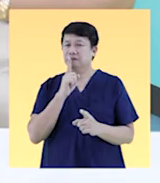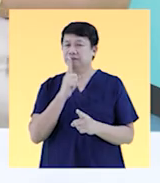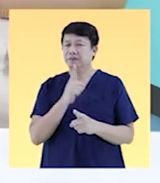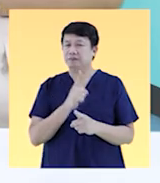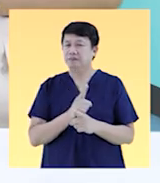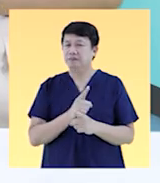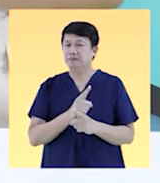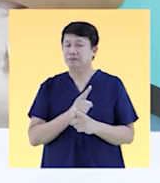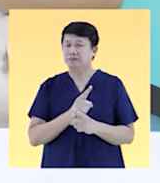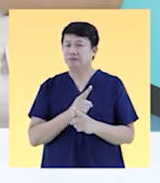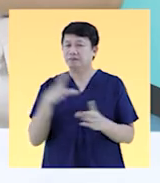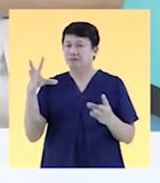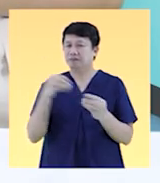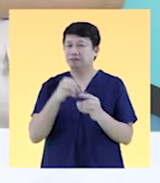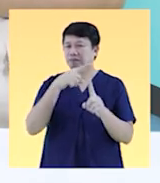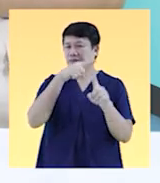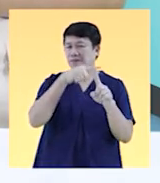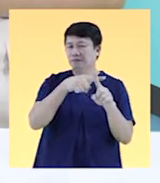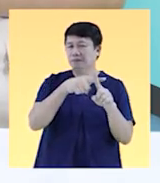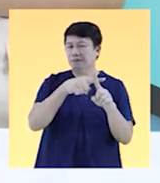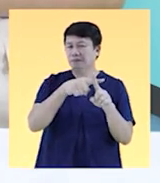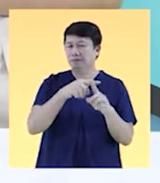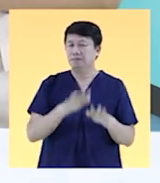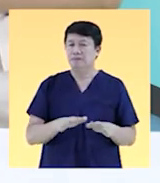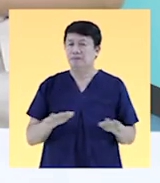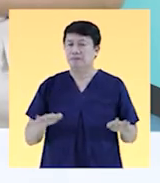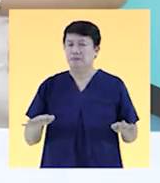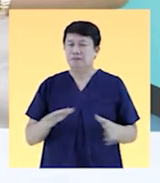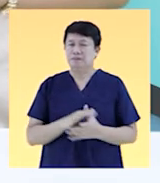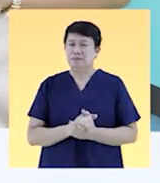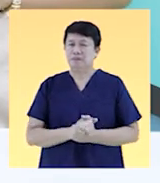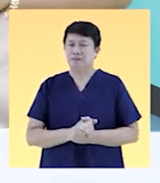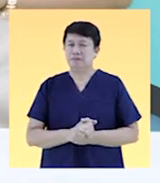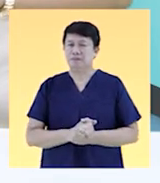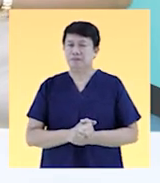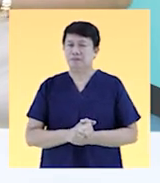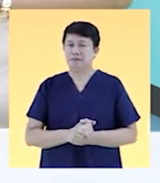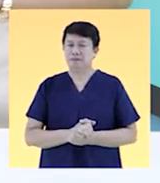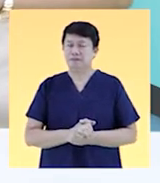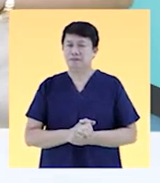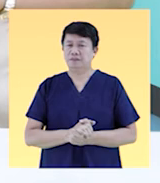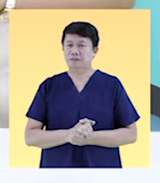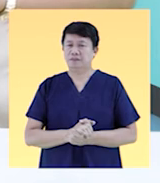Kung tama, i-add nyo nga ulit ang mga ito, kids.